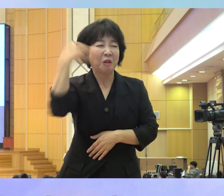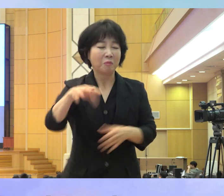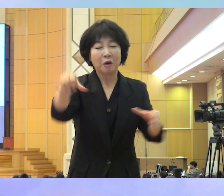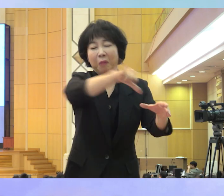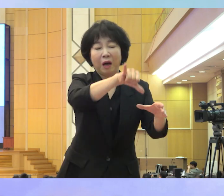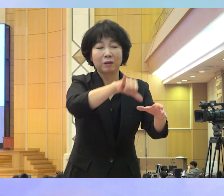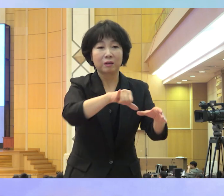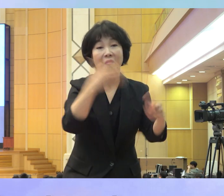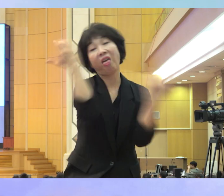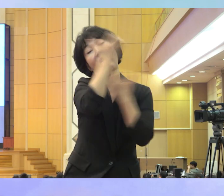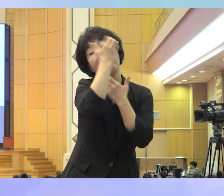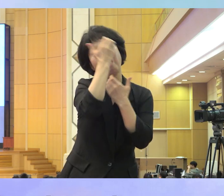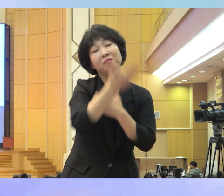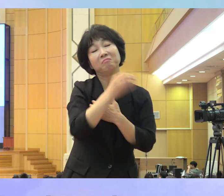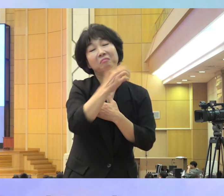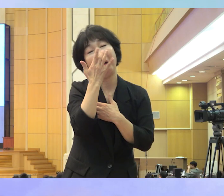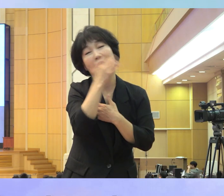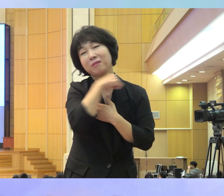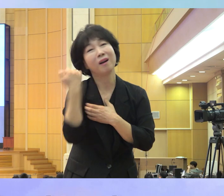그럴 때